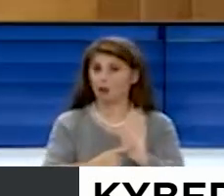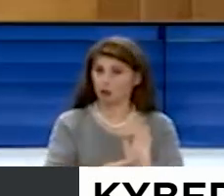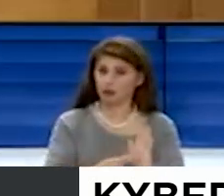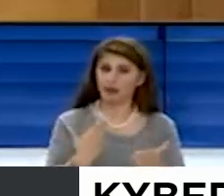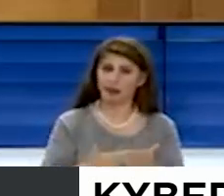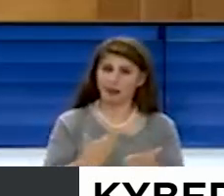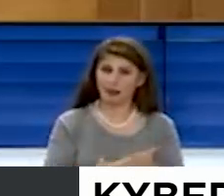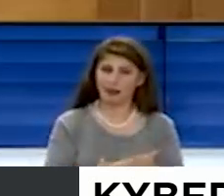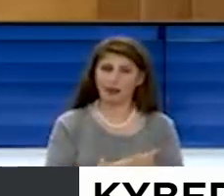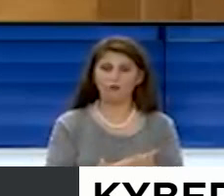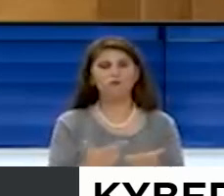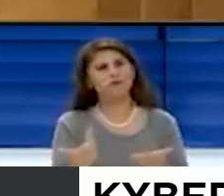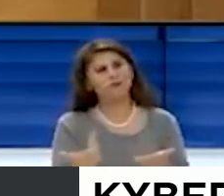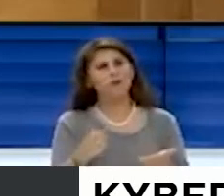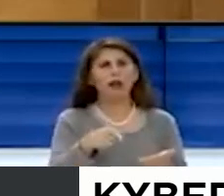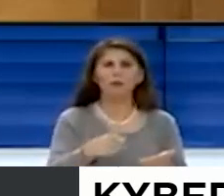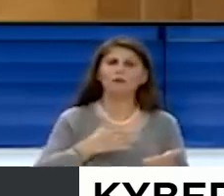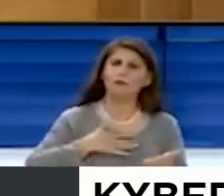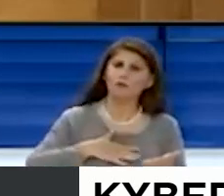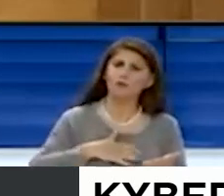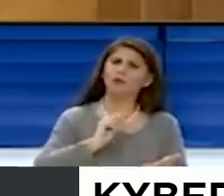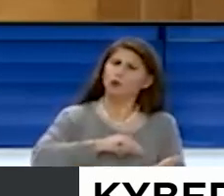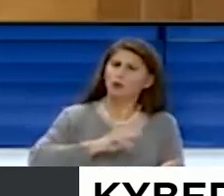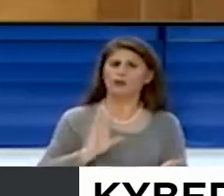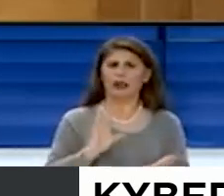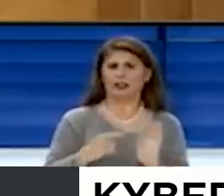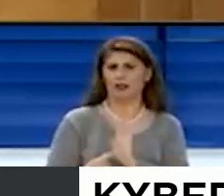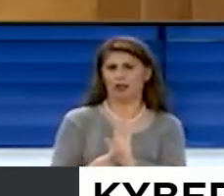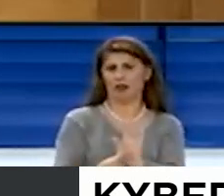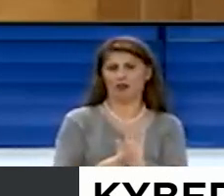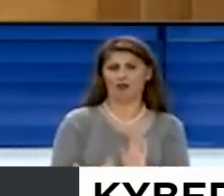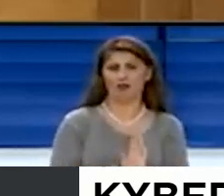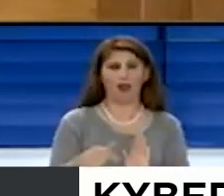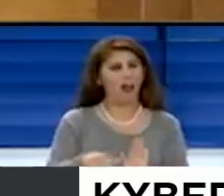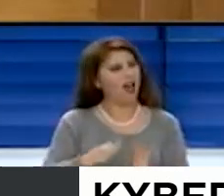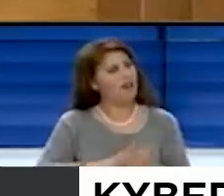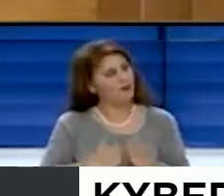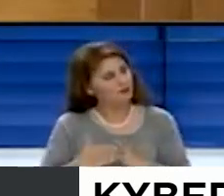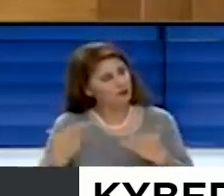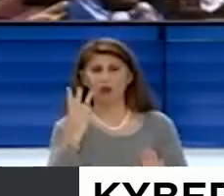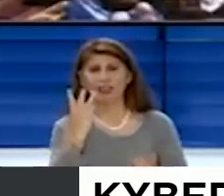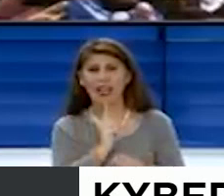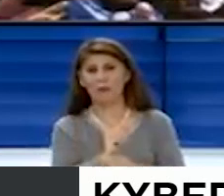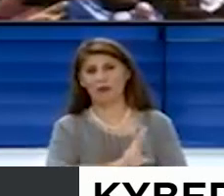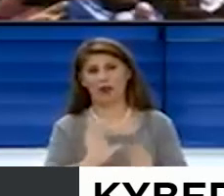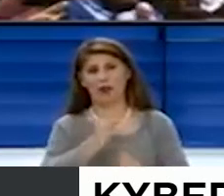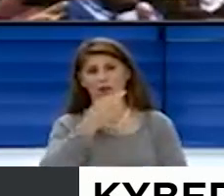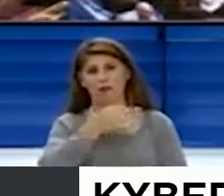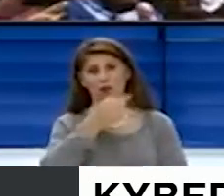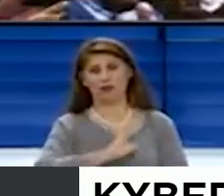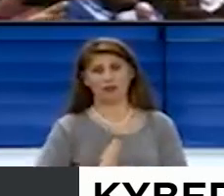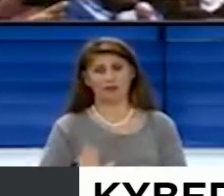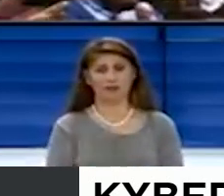να απαντήσει ότι ο ίδιος δεν έχει τέτοια πληροφόρηση και πως ο Πρωθυπουργός είναι εκείνος που θα εξετάσει τον ακριβή χρόνο που θα έρθει το